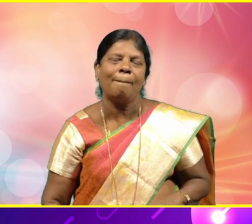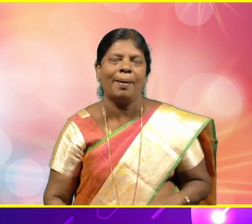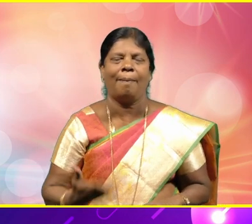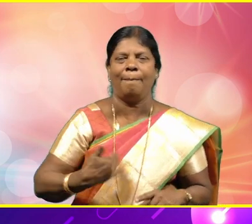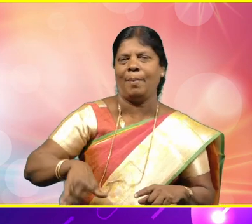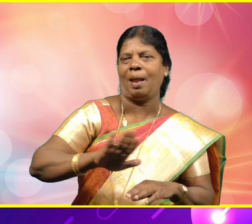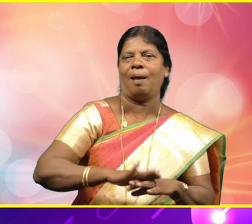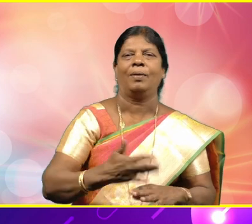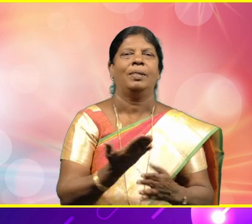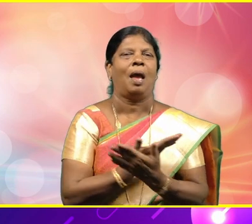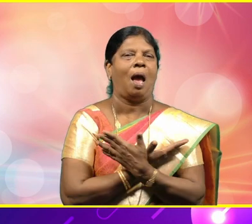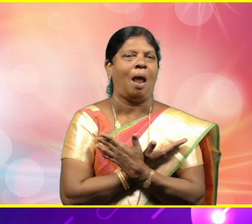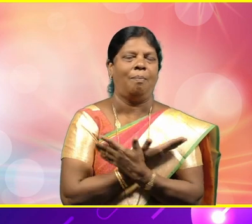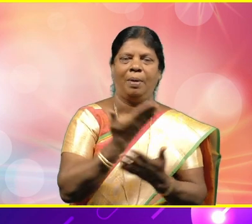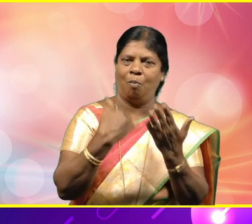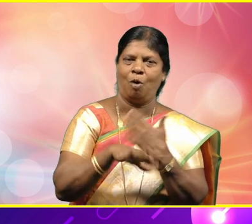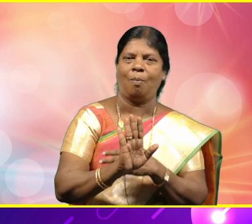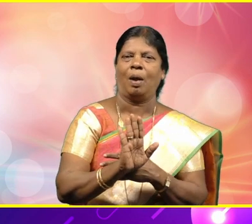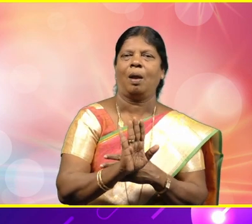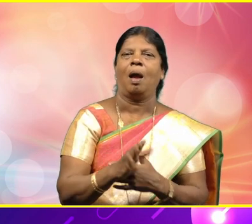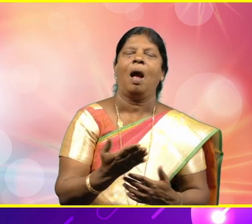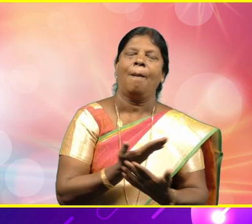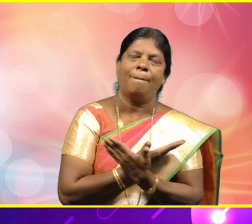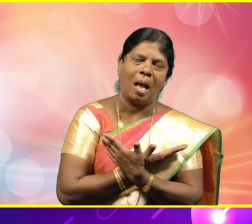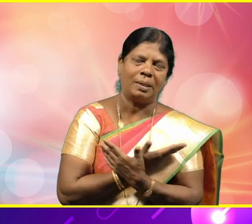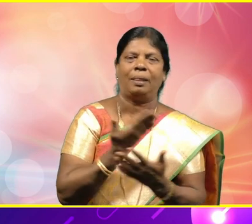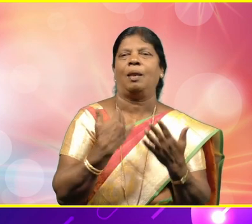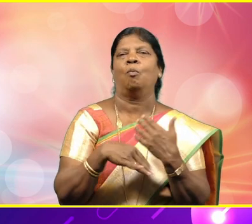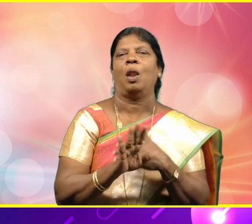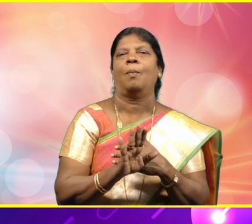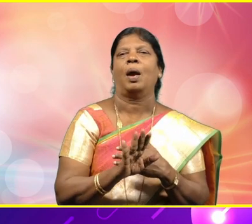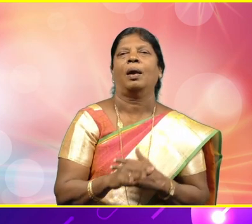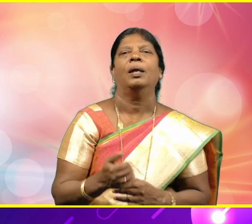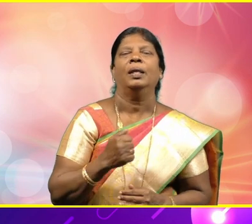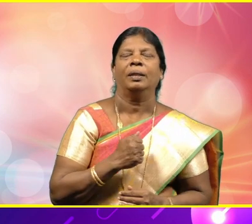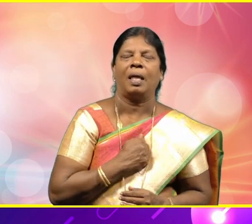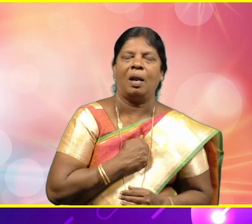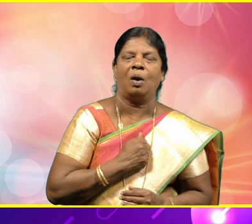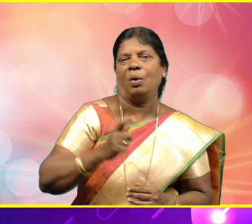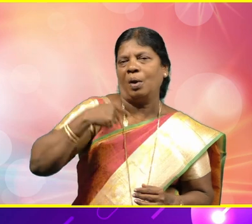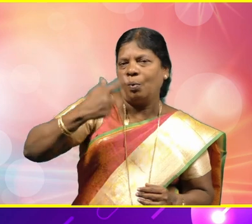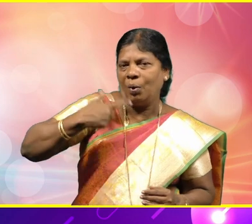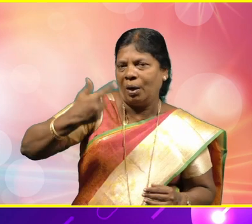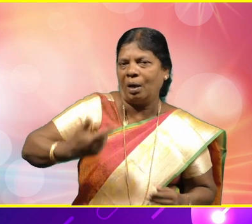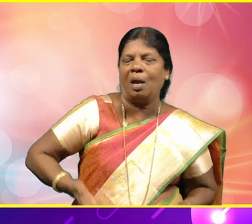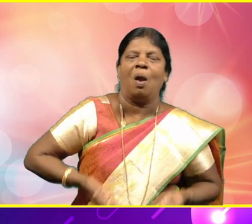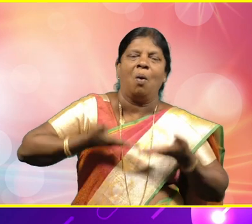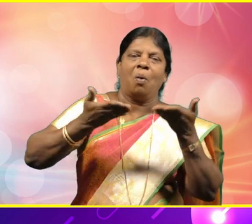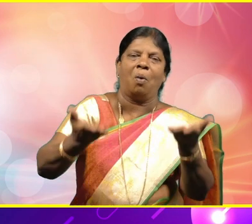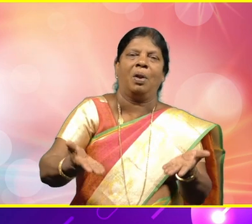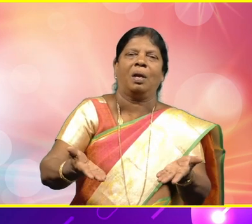அண்ணன் தம்பி மீது வைத்திருந்த அன்பினால், பாசத்தினால் தன்னுடைய